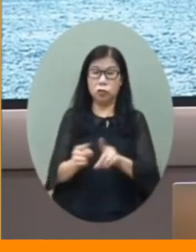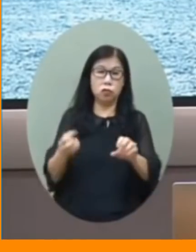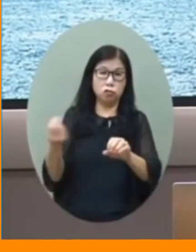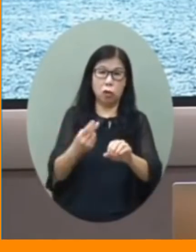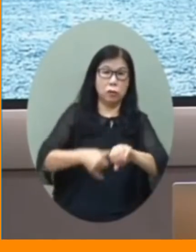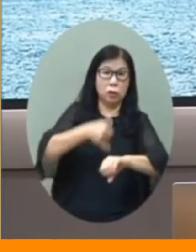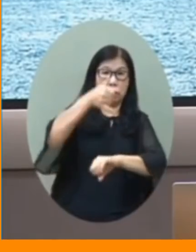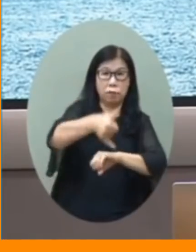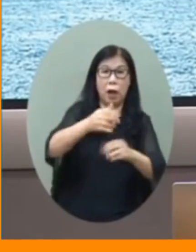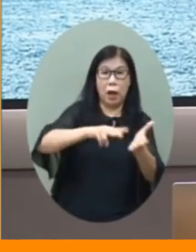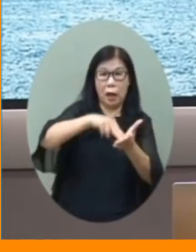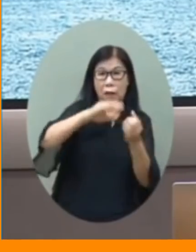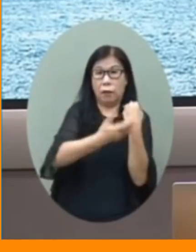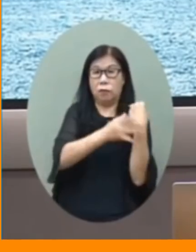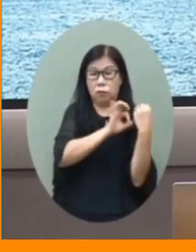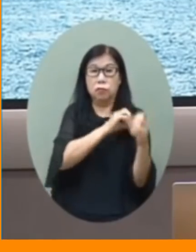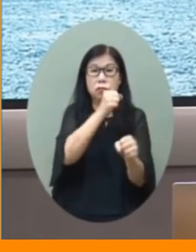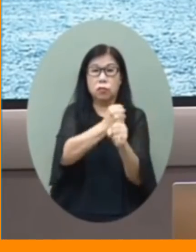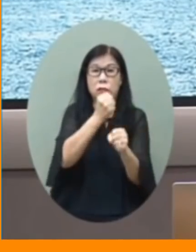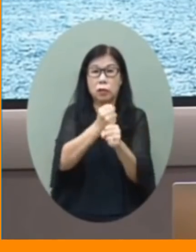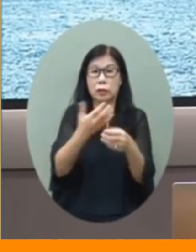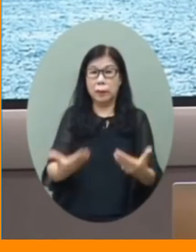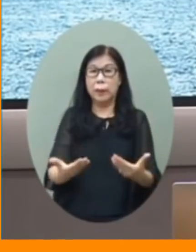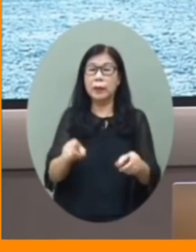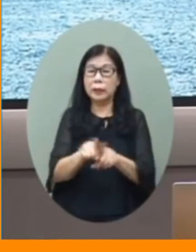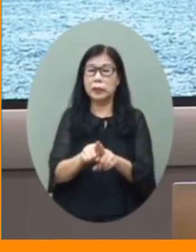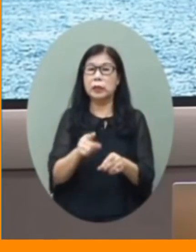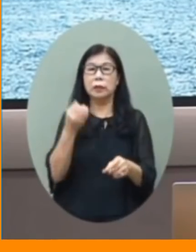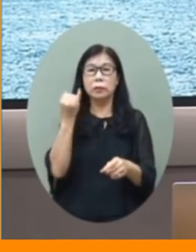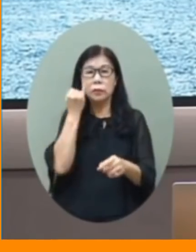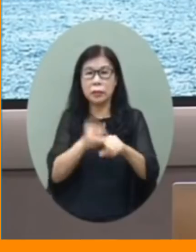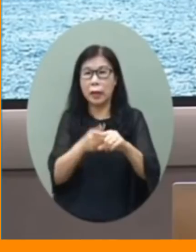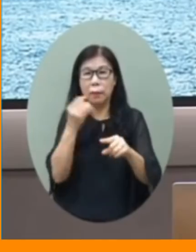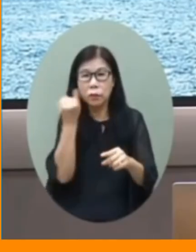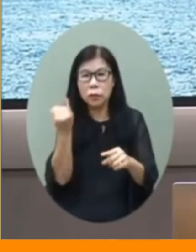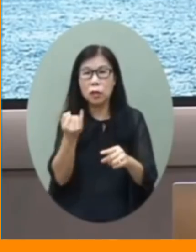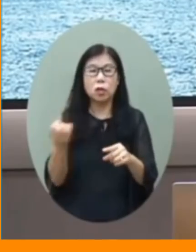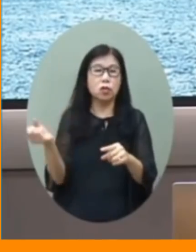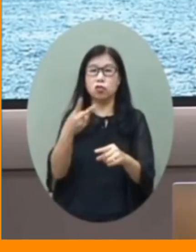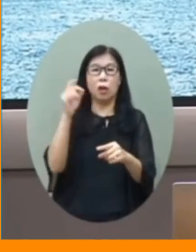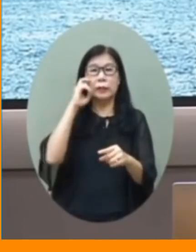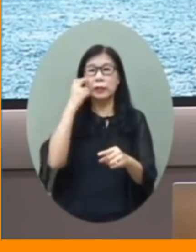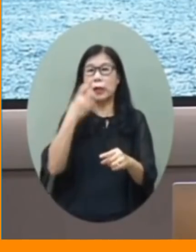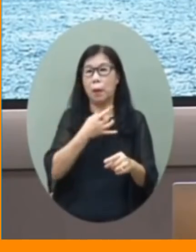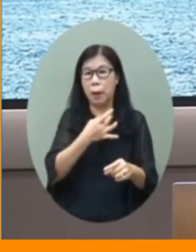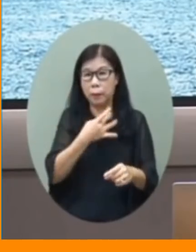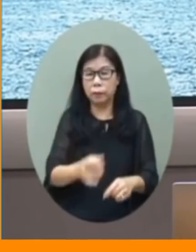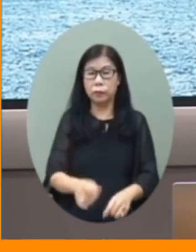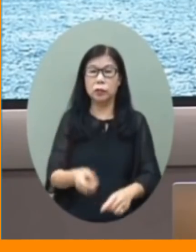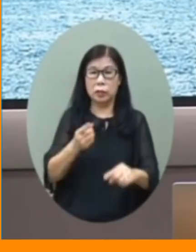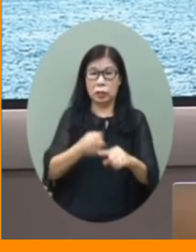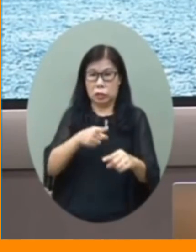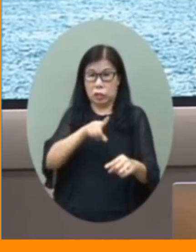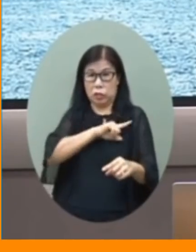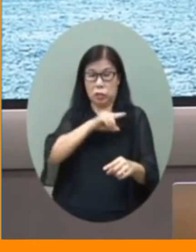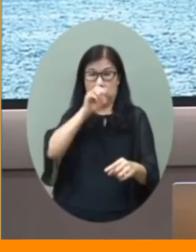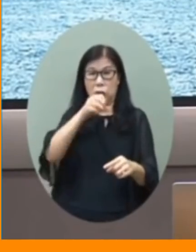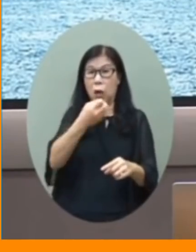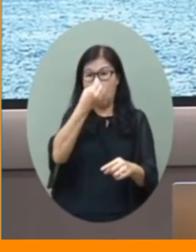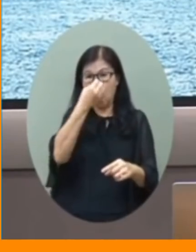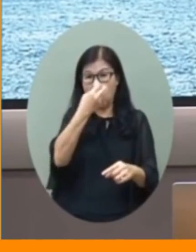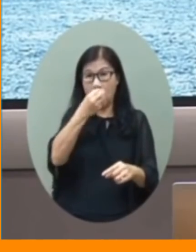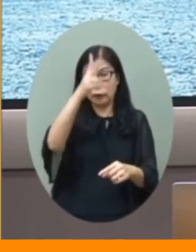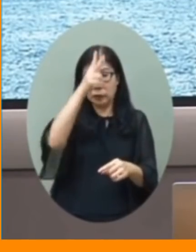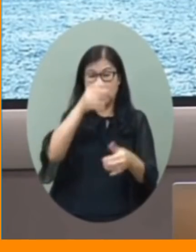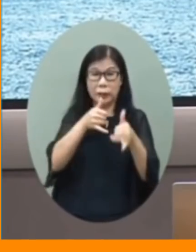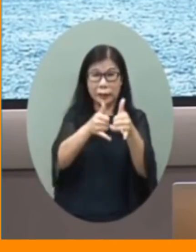會。咁目前嚟講咧，由於係仲係假設性咧，我哋都未進入去研究。不過我可以講咧，特區政府